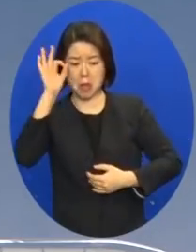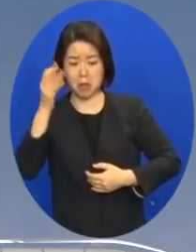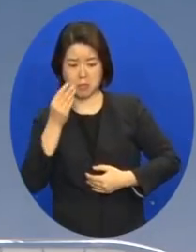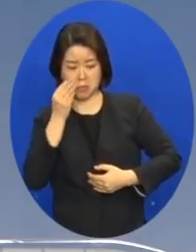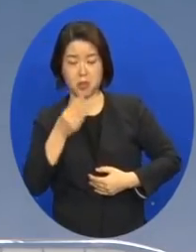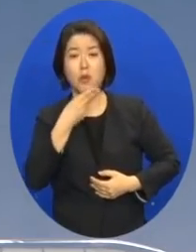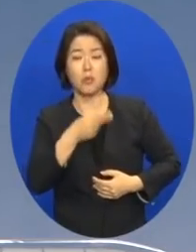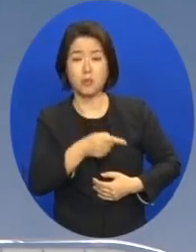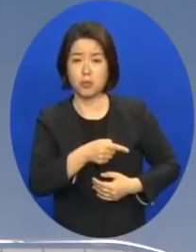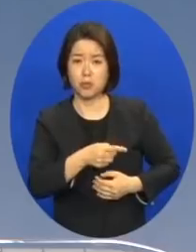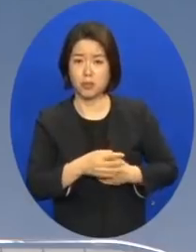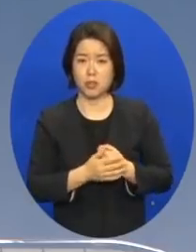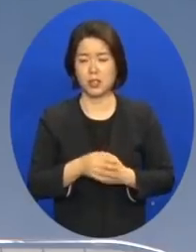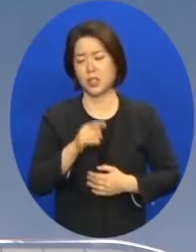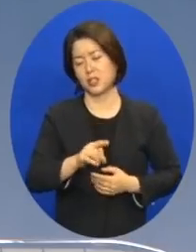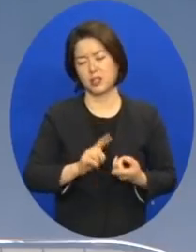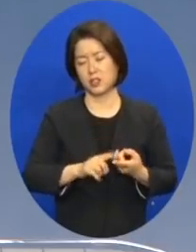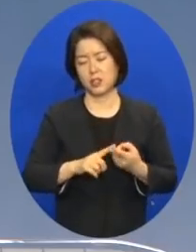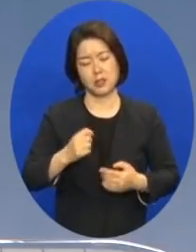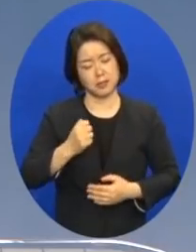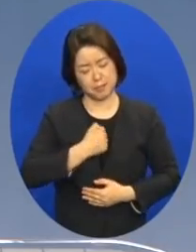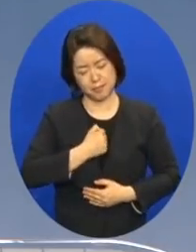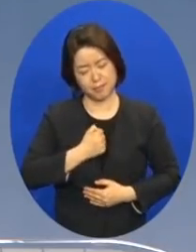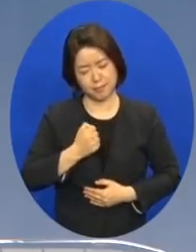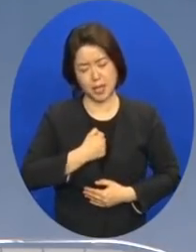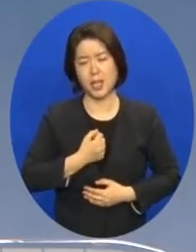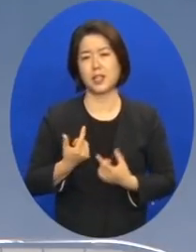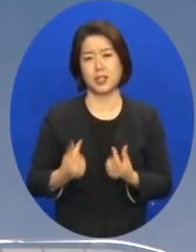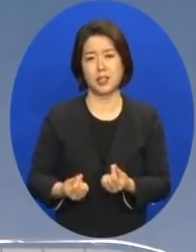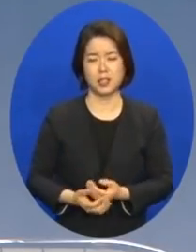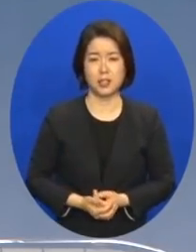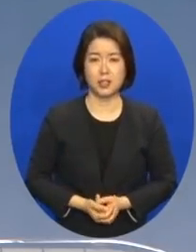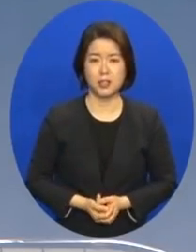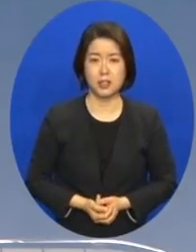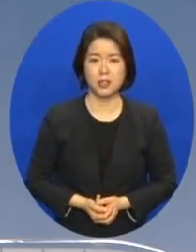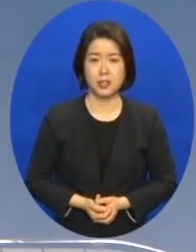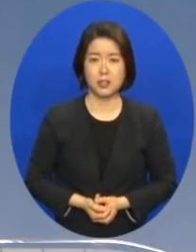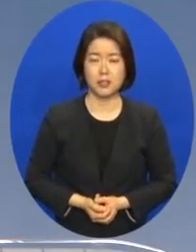거죠. 그 점이 정말 답답합니다.